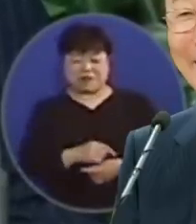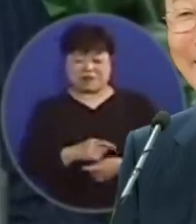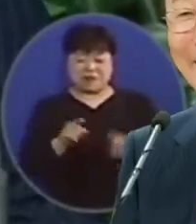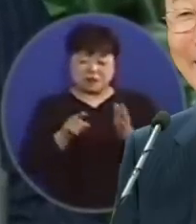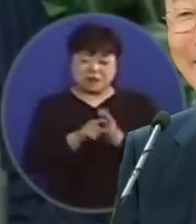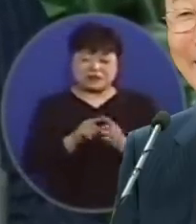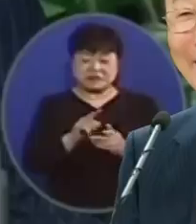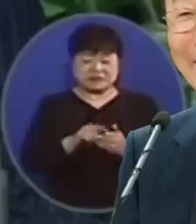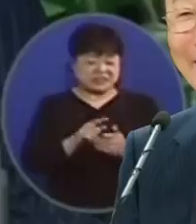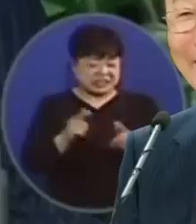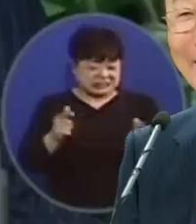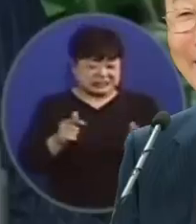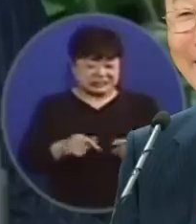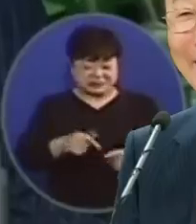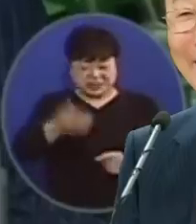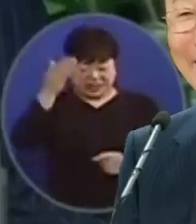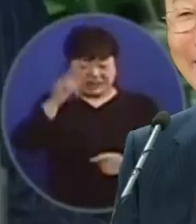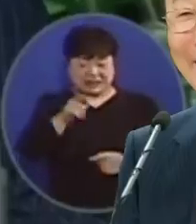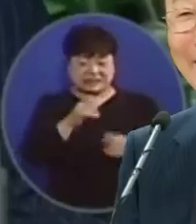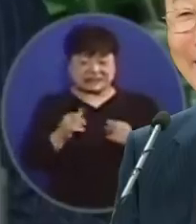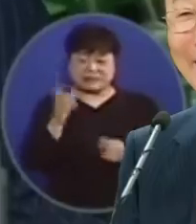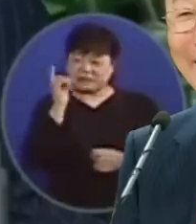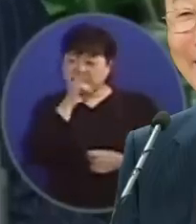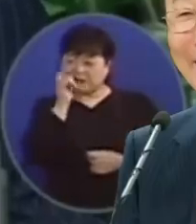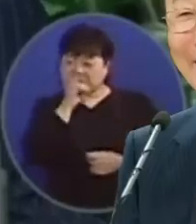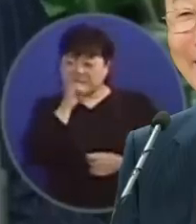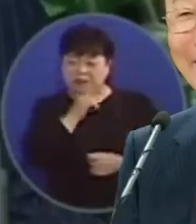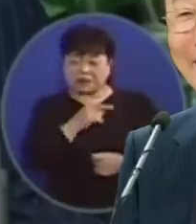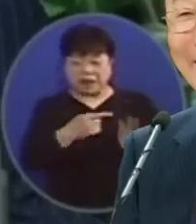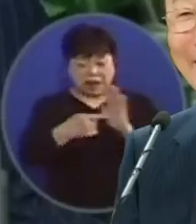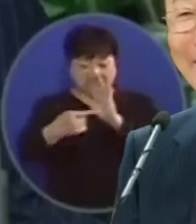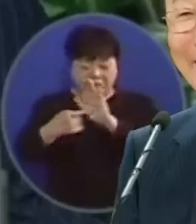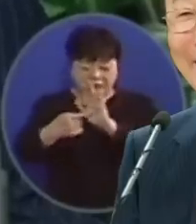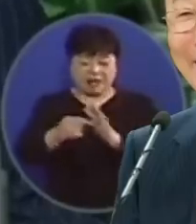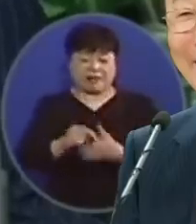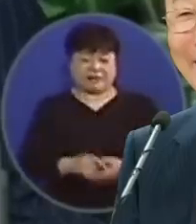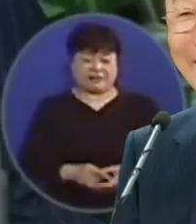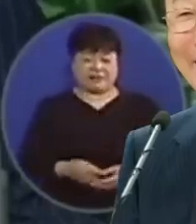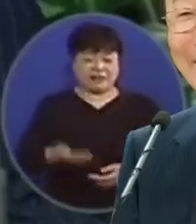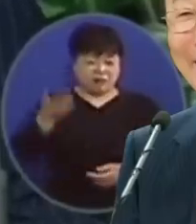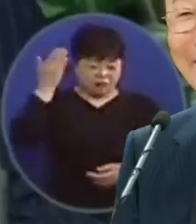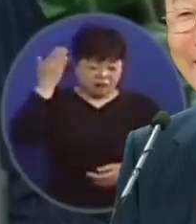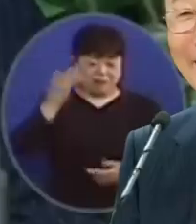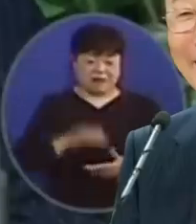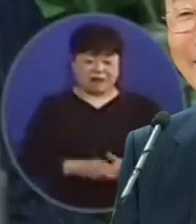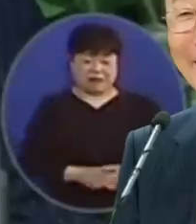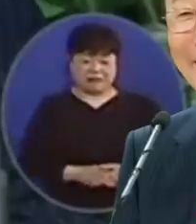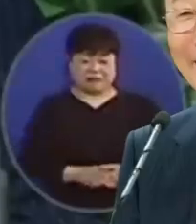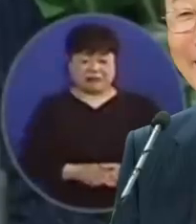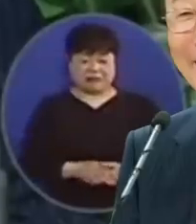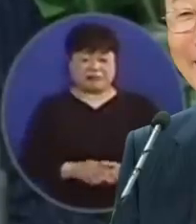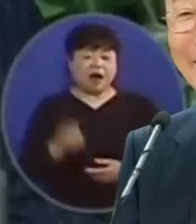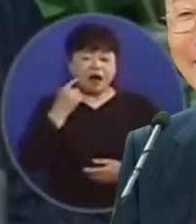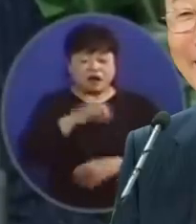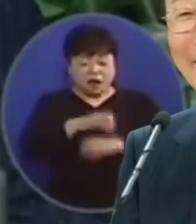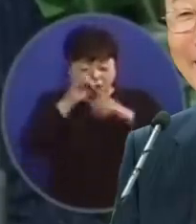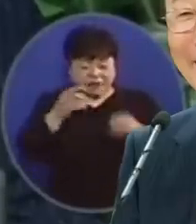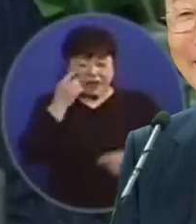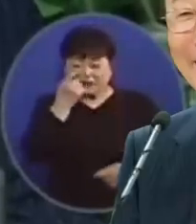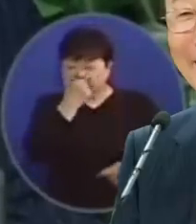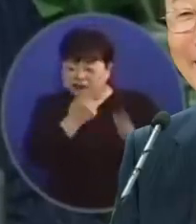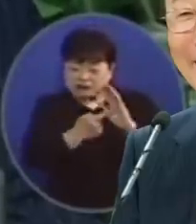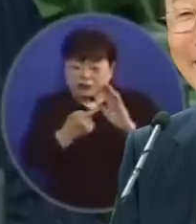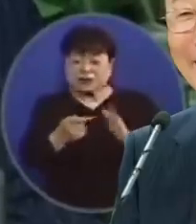아니 믿든지 들추어내는 것입니다. 그러나 아무리 욕을 해도 과거에 들추어낸 것이 거짓되고 헛된 것이라는 것이